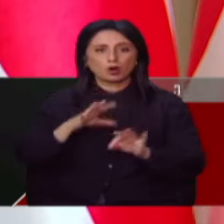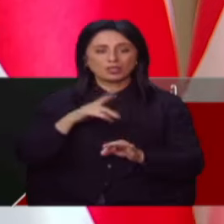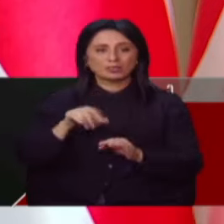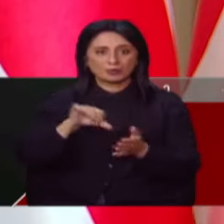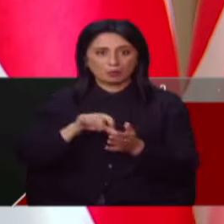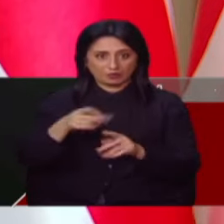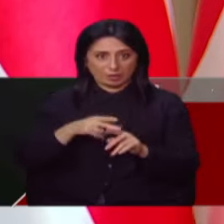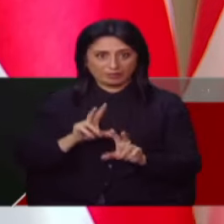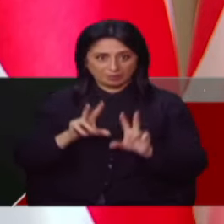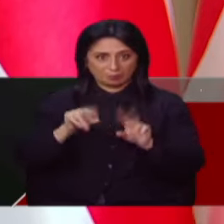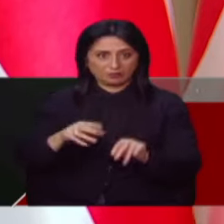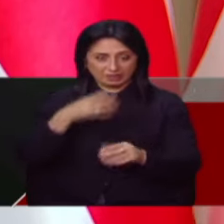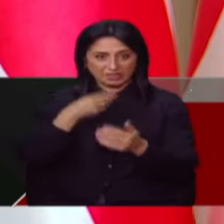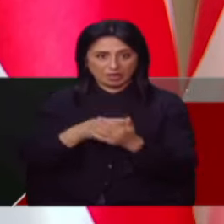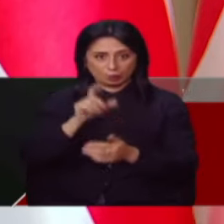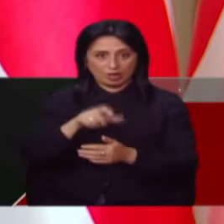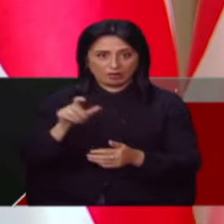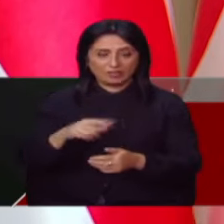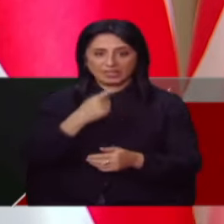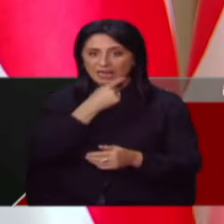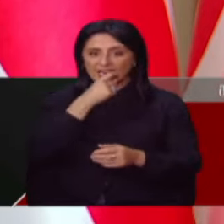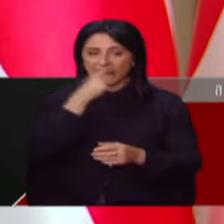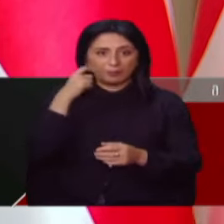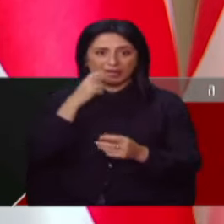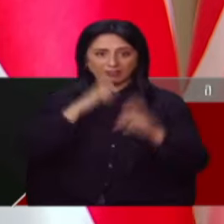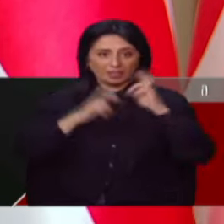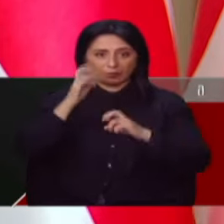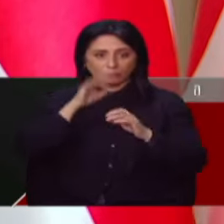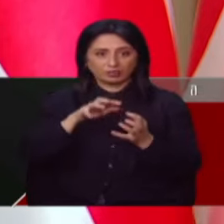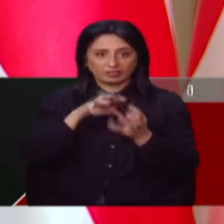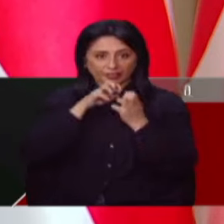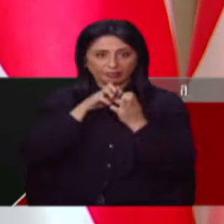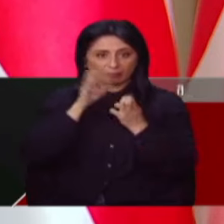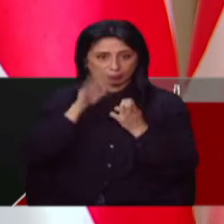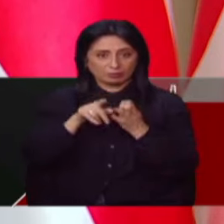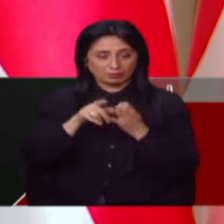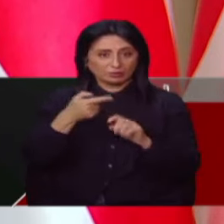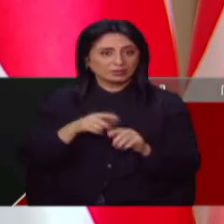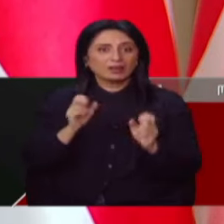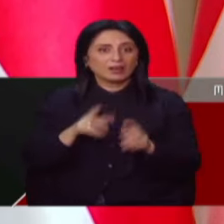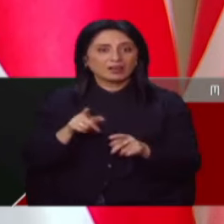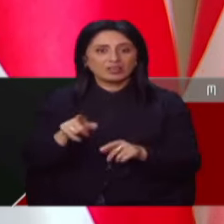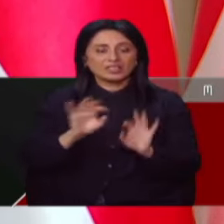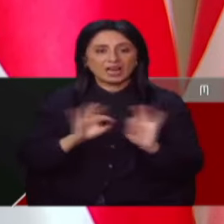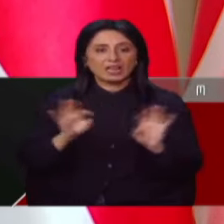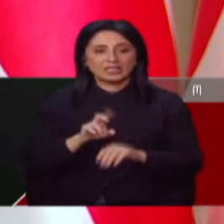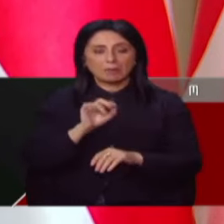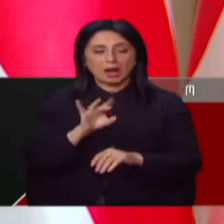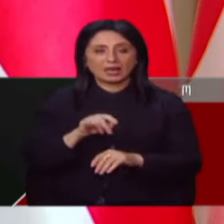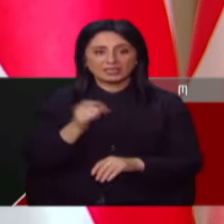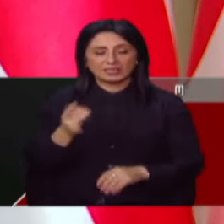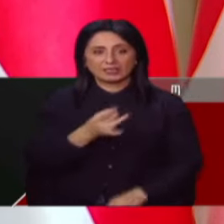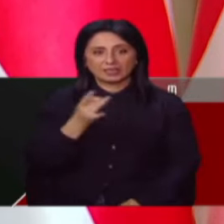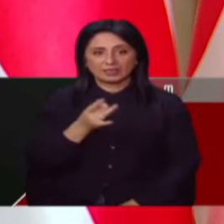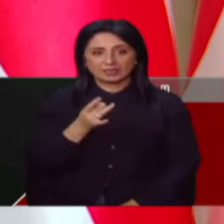არის და ალბათ ამას პირდებიან საკუთარ ამობრჩეველს, რომ კბილებს დააძრობენ და დატოვებენ ისე. ლაშა ბაქრაძის ეს განცხადება კიდევ